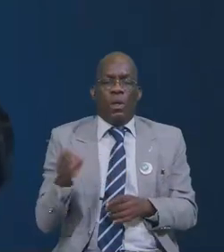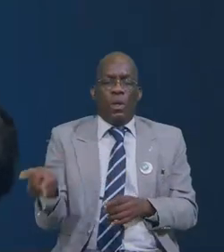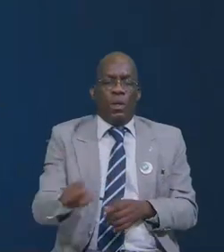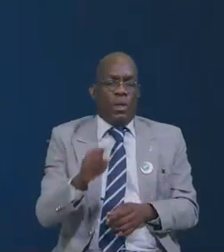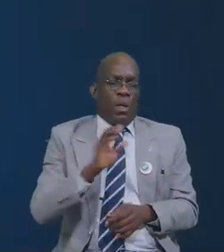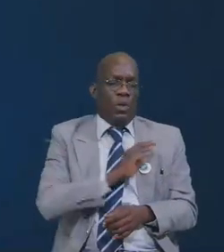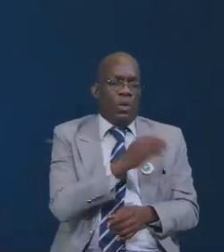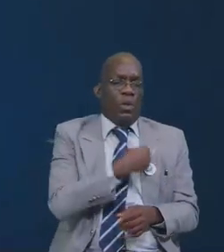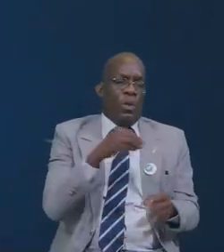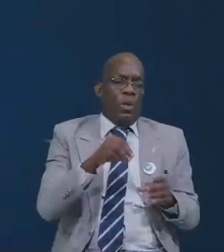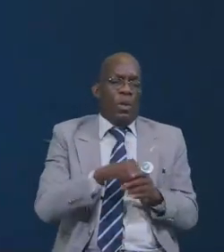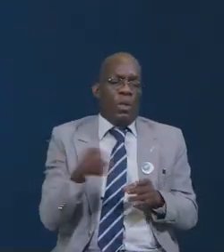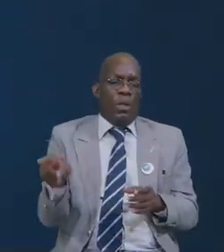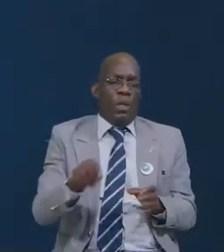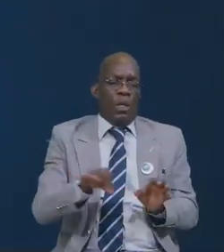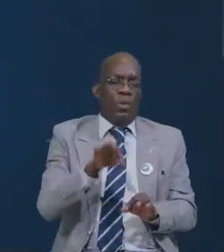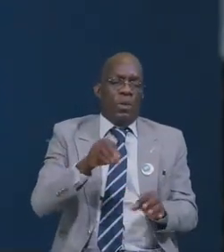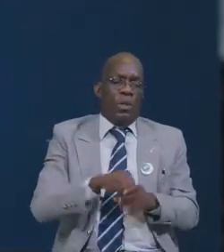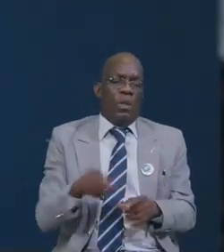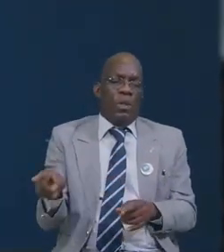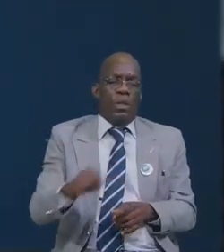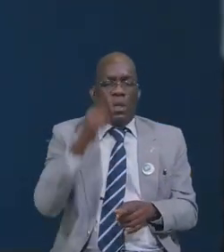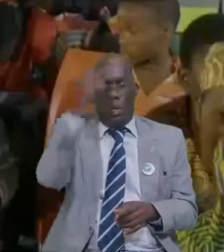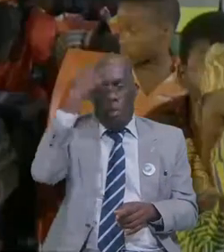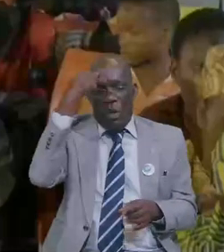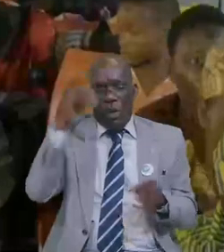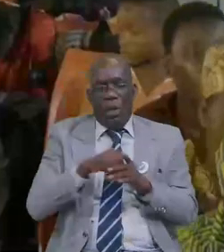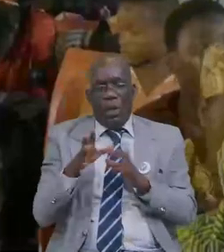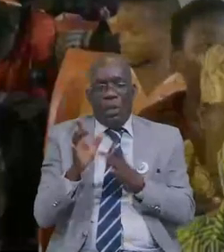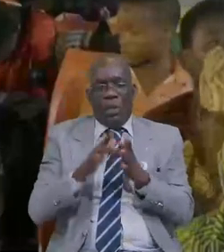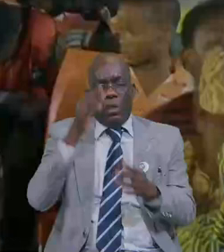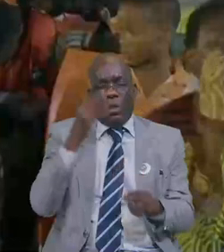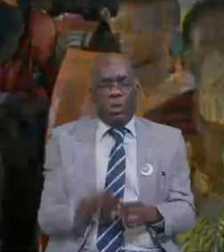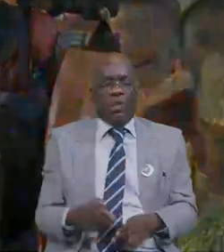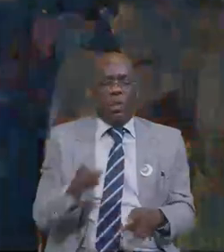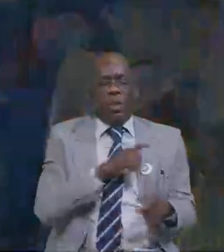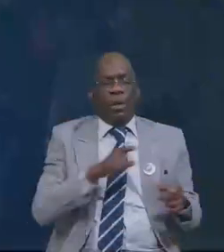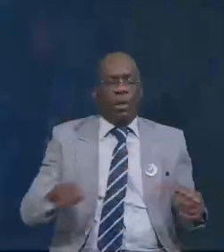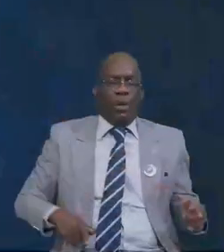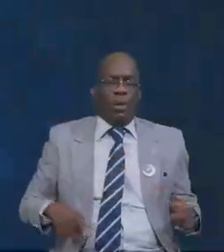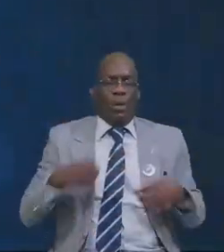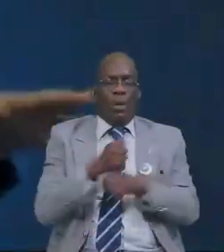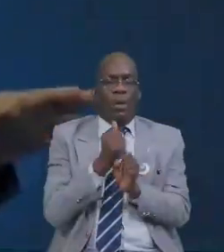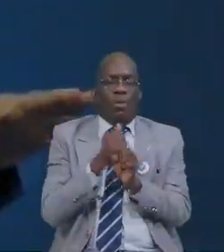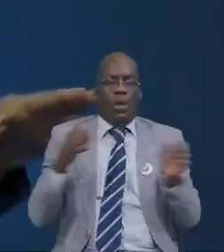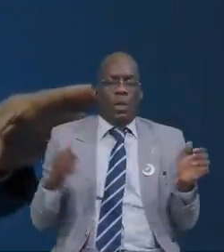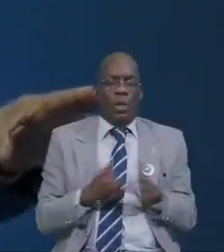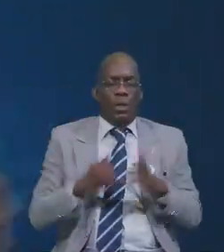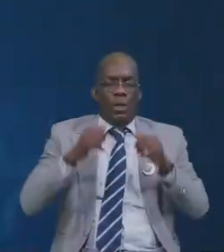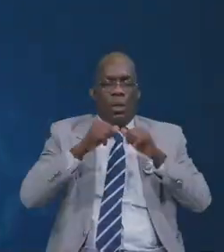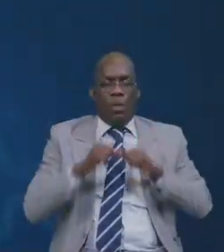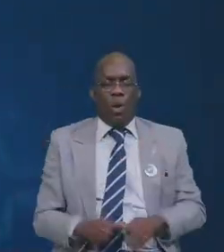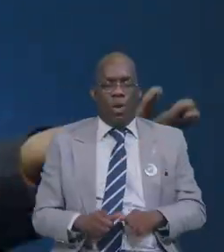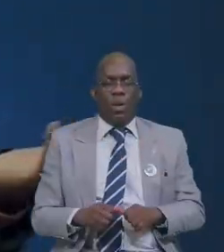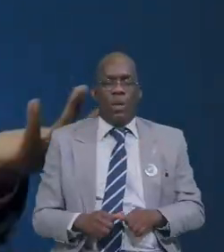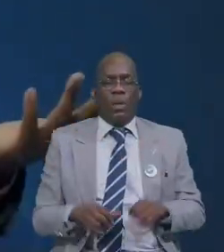leur âme, dans leur esprit, dans leur pensée. Au nom de Jésus. Seigneur, que ce